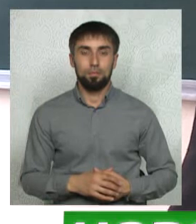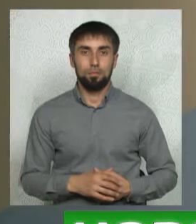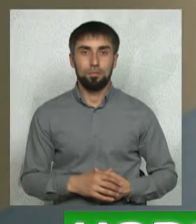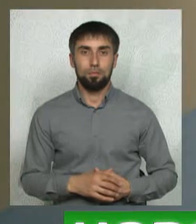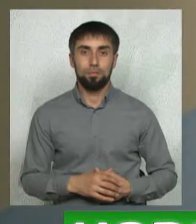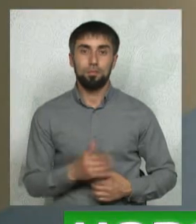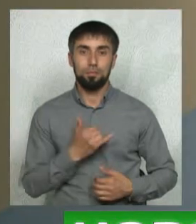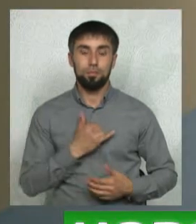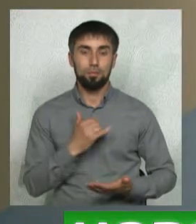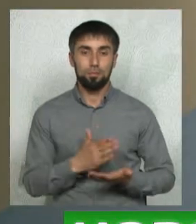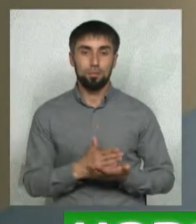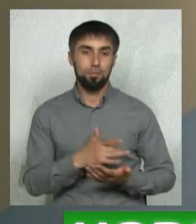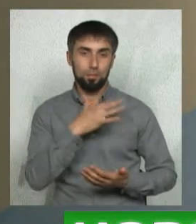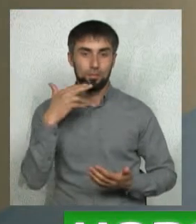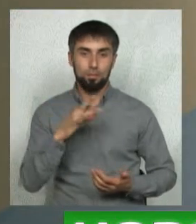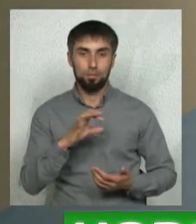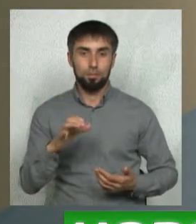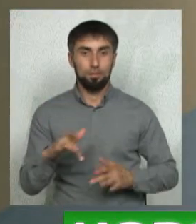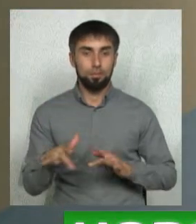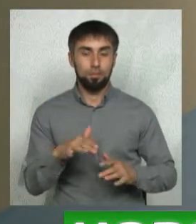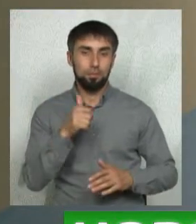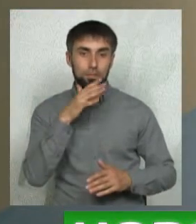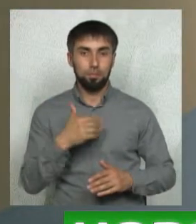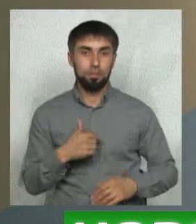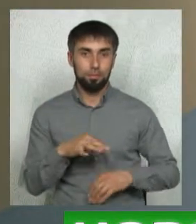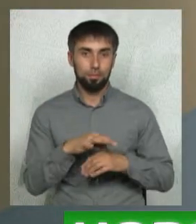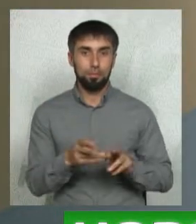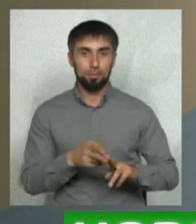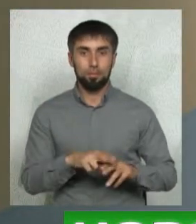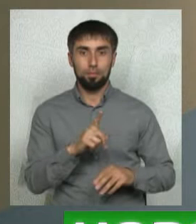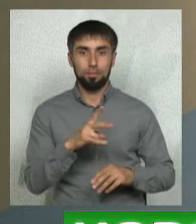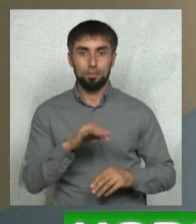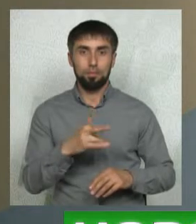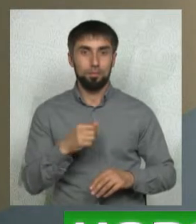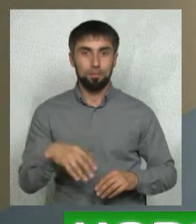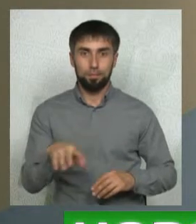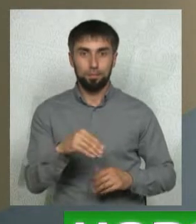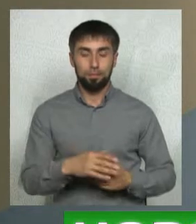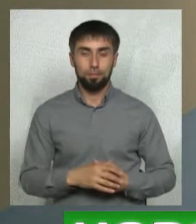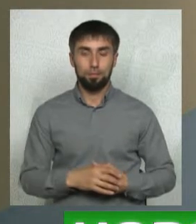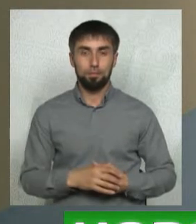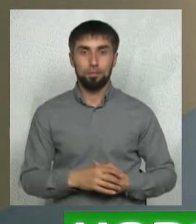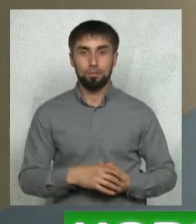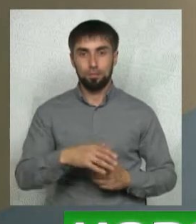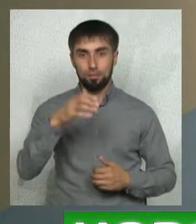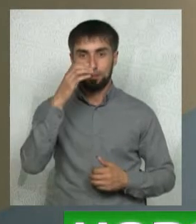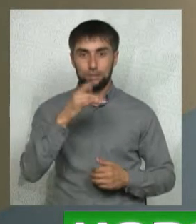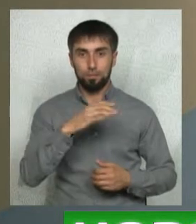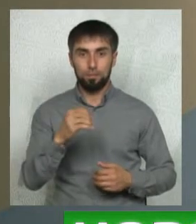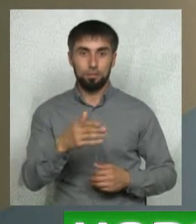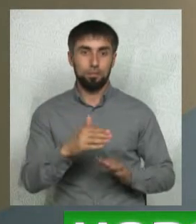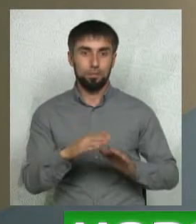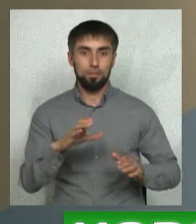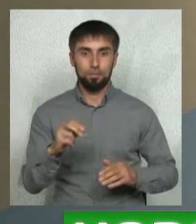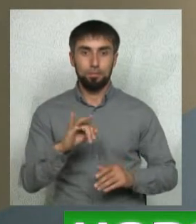пострадавшими. У нас есть много комплекс мероприятий, которые мы проводим. Это значит на всех образовательных учреждениях, это